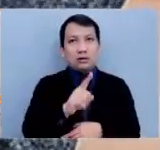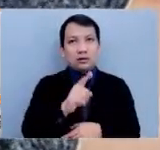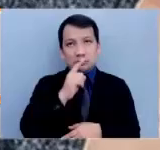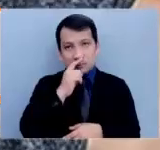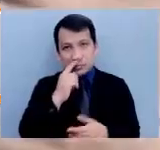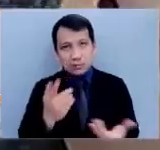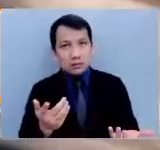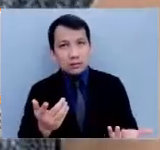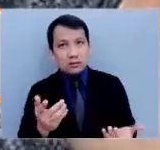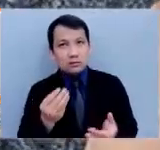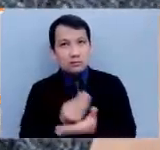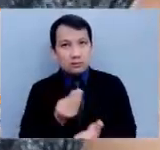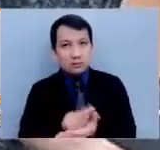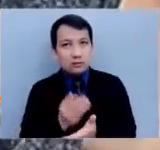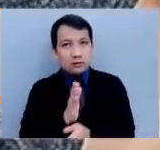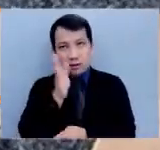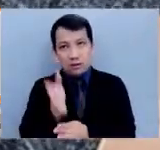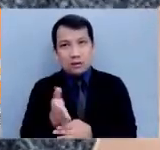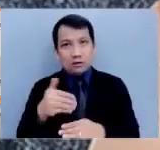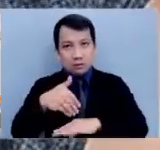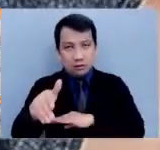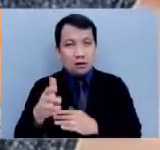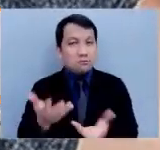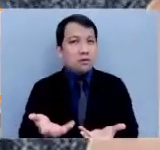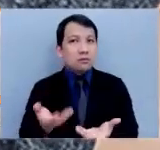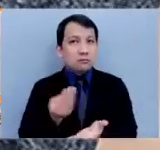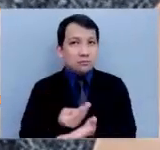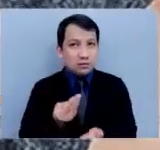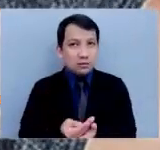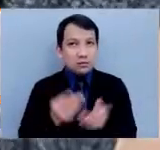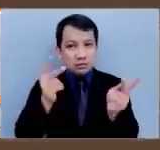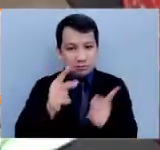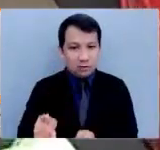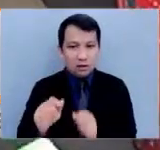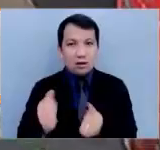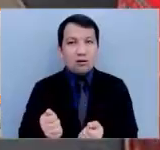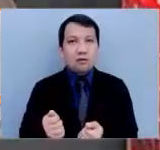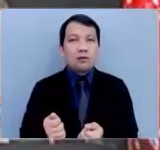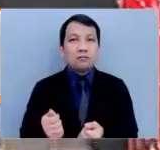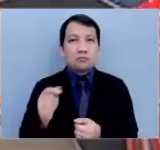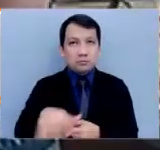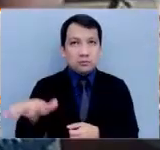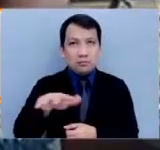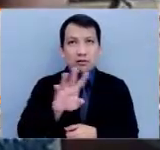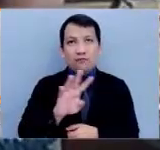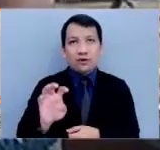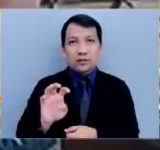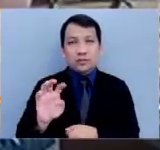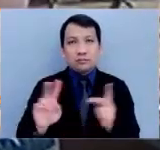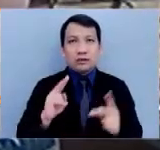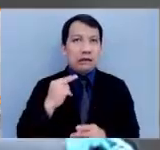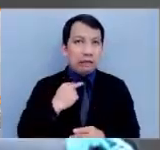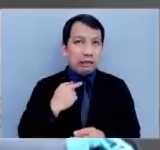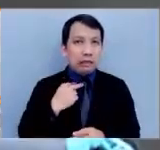wala na akong pier, paano ko silang magkontak? Mapadalhan ako ng pera para palawan. Ilan lamang sila sa halos 400 pasaherong na stranded sa